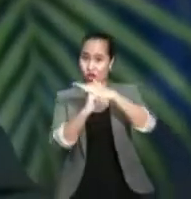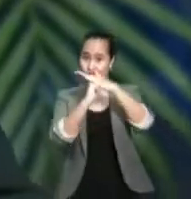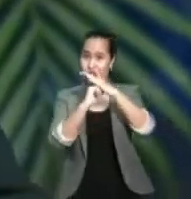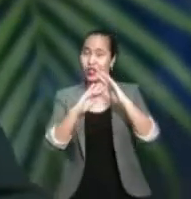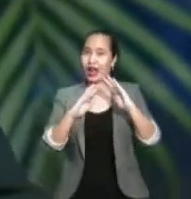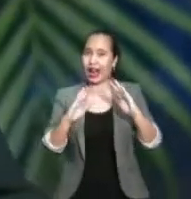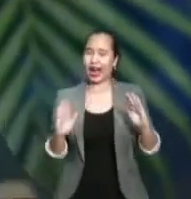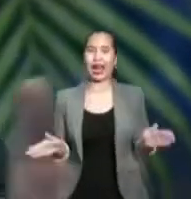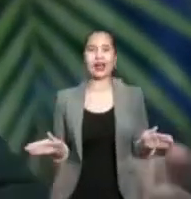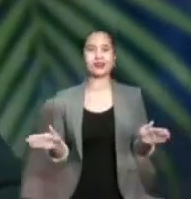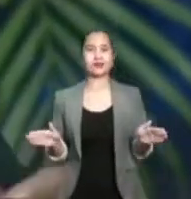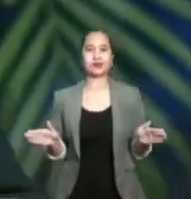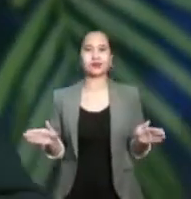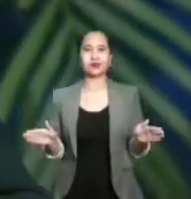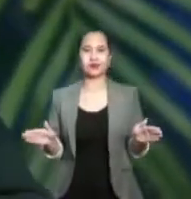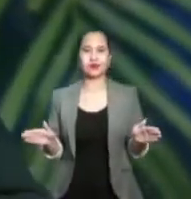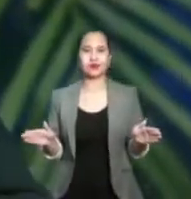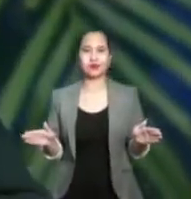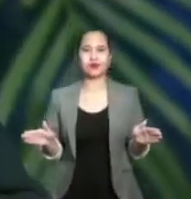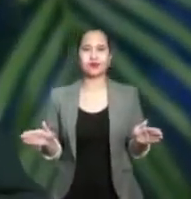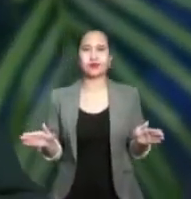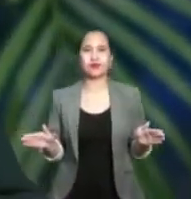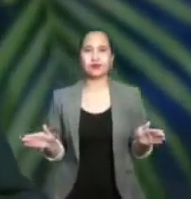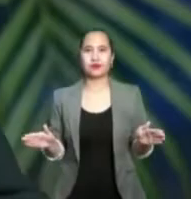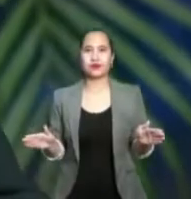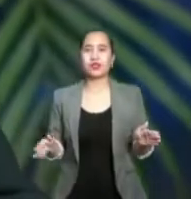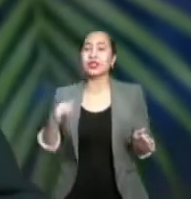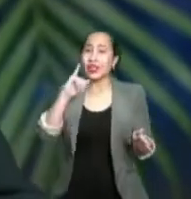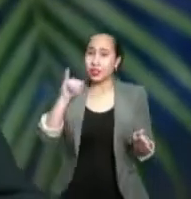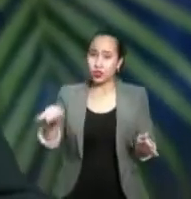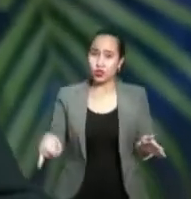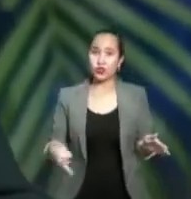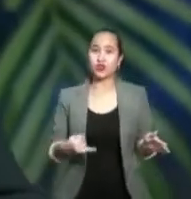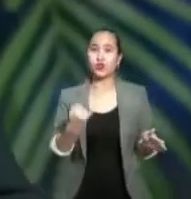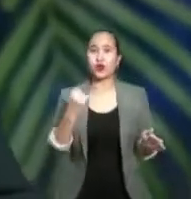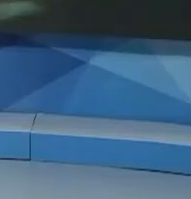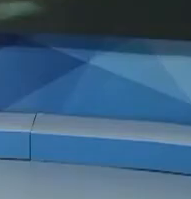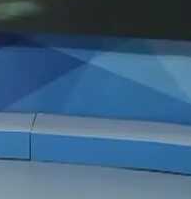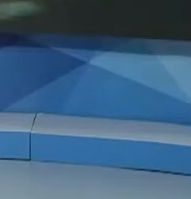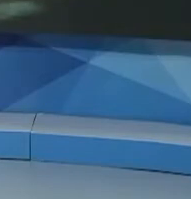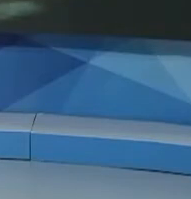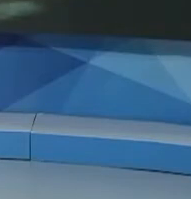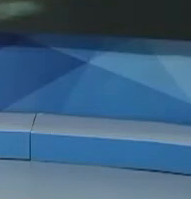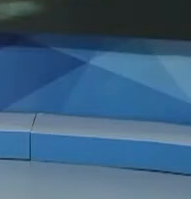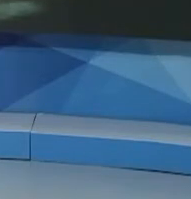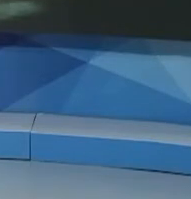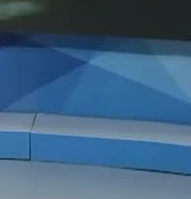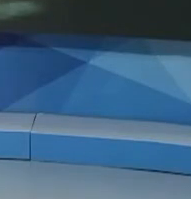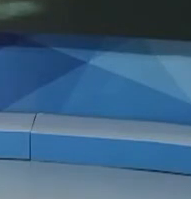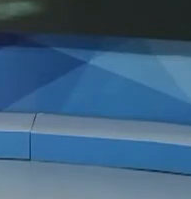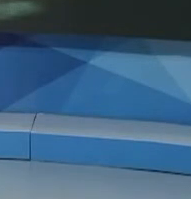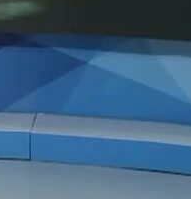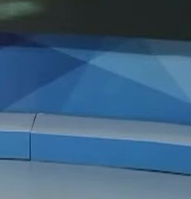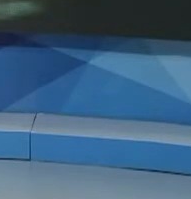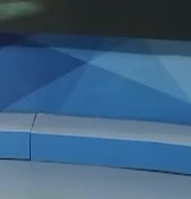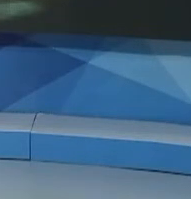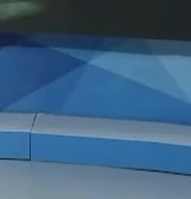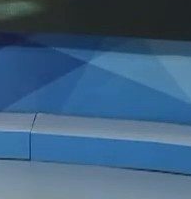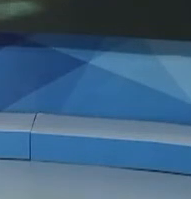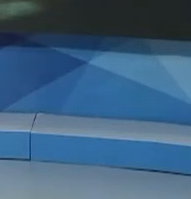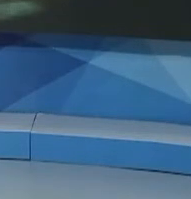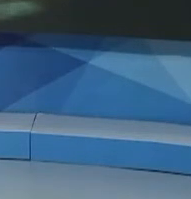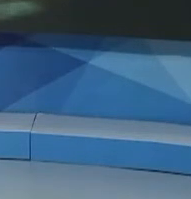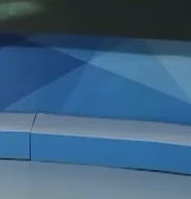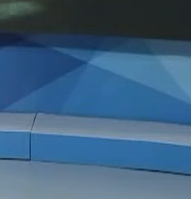afloopt, dan zullen we dat nieuwe stelsel inzetten. Minister Armand Achai-Bersing van Financiën en Planning.